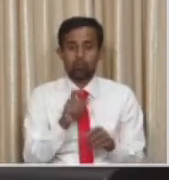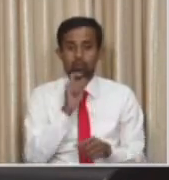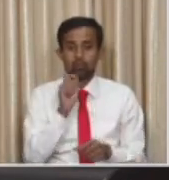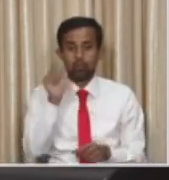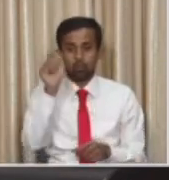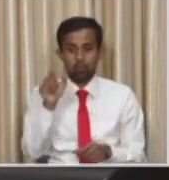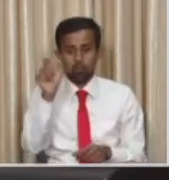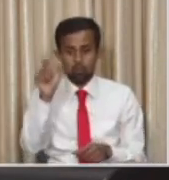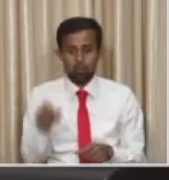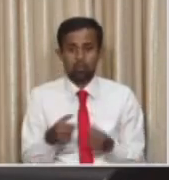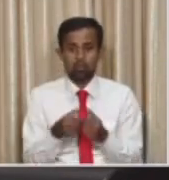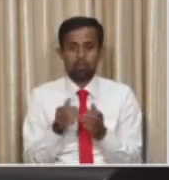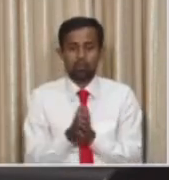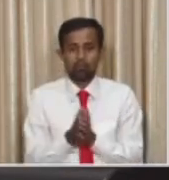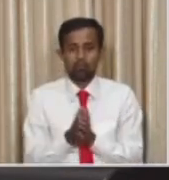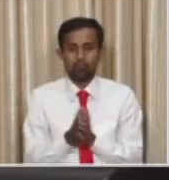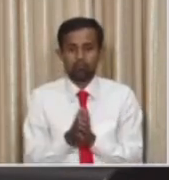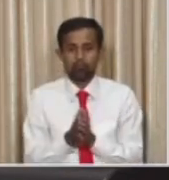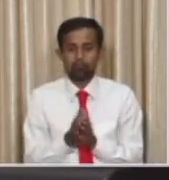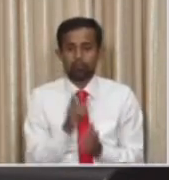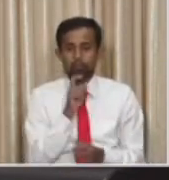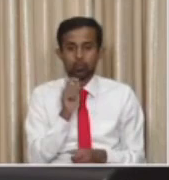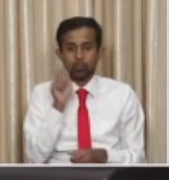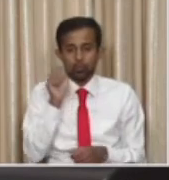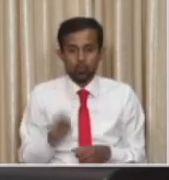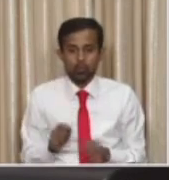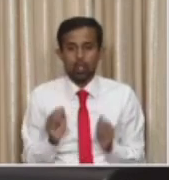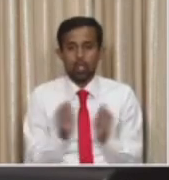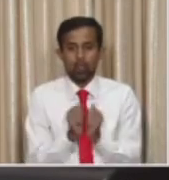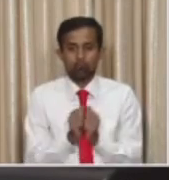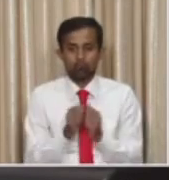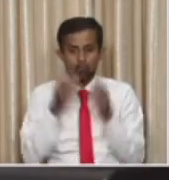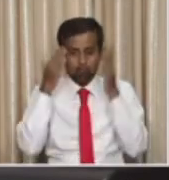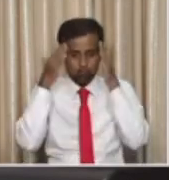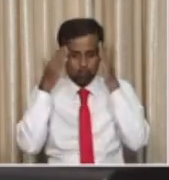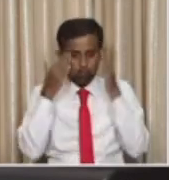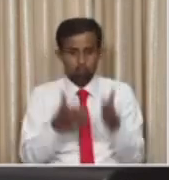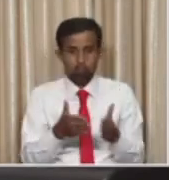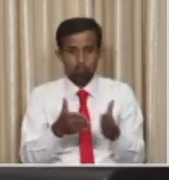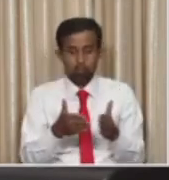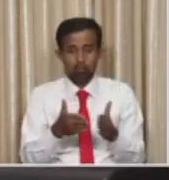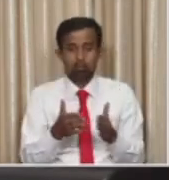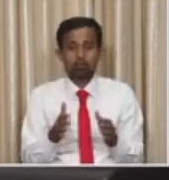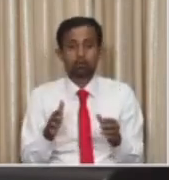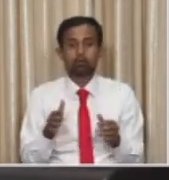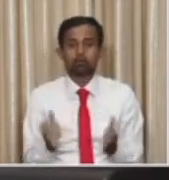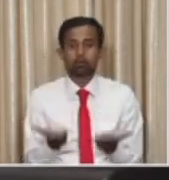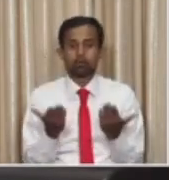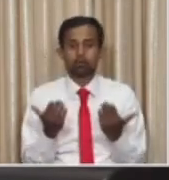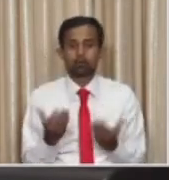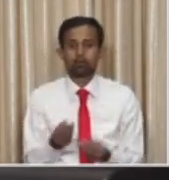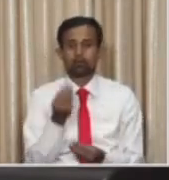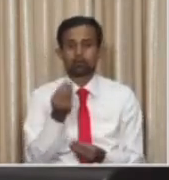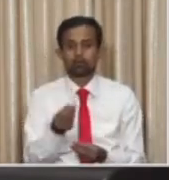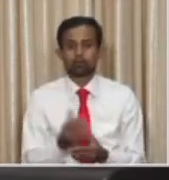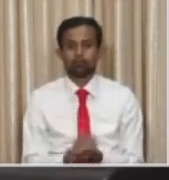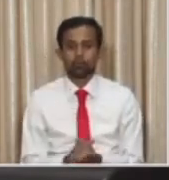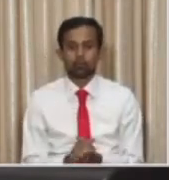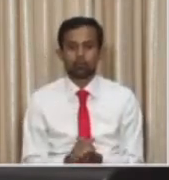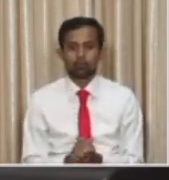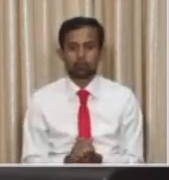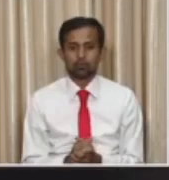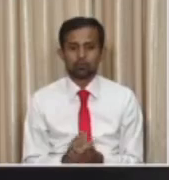විනිසුරුවරුන්ට තමන්ගේ ඒ විනිසුරු ධූරයේ කටයුතු පූර්ණකාලීනව සිදු කිරීම සඳහා අවස්ථාව ලබා දෙන්න. Thank you.